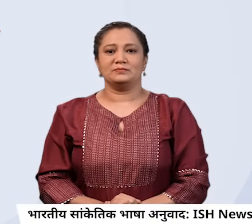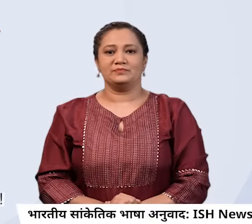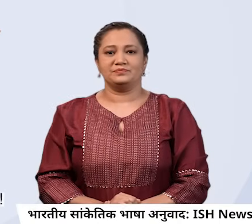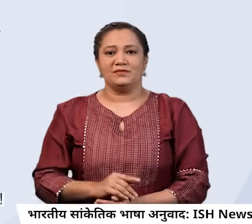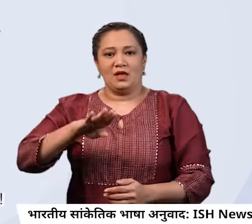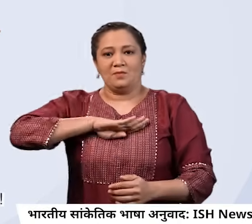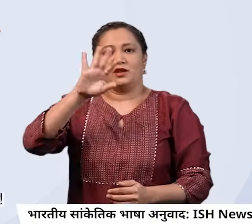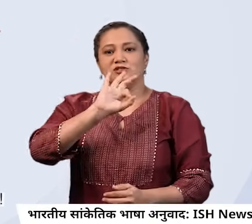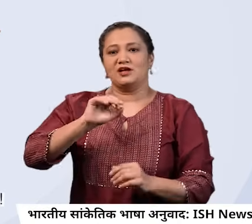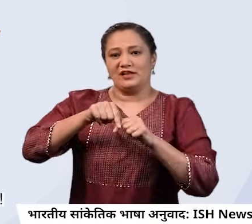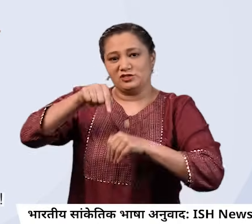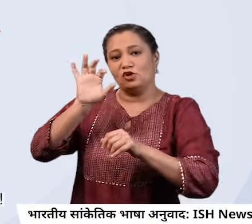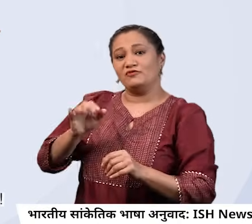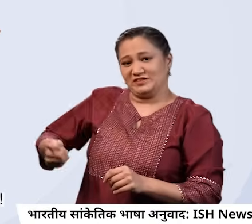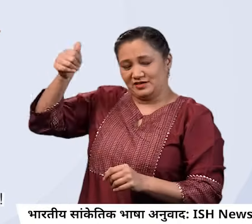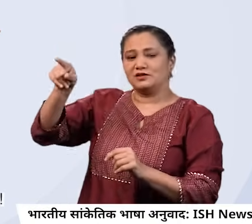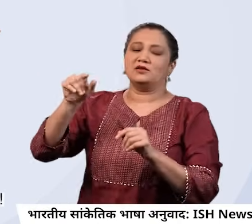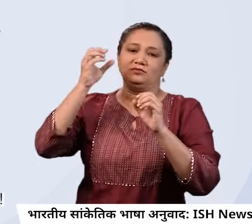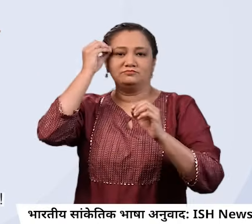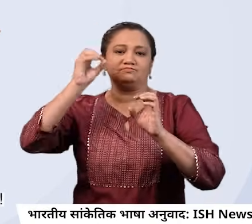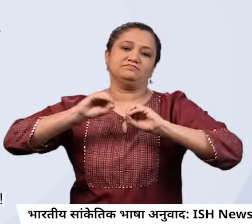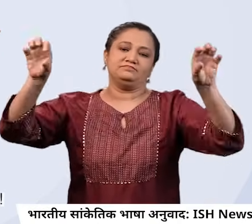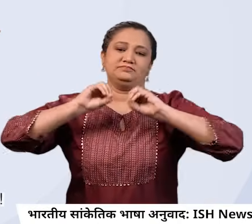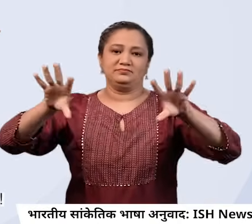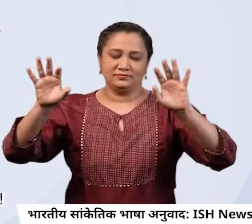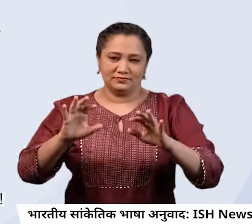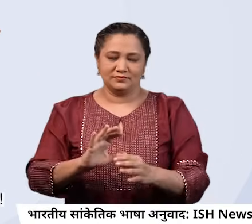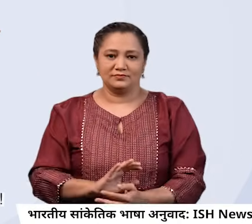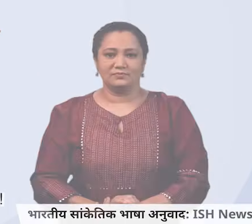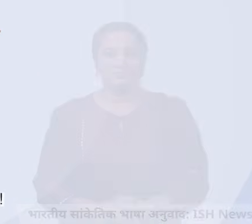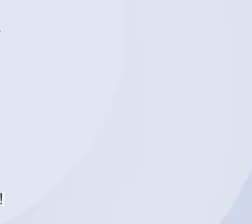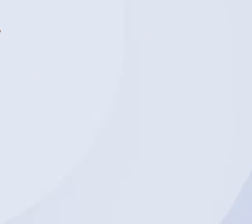मुख्यनिवन्नु कथिकारी महाराष्टर राज्य यांचा तर्फे जन हितार्थ प्रसारीत